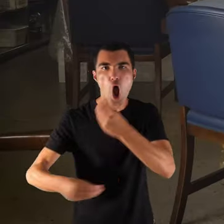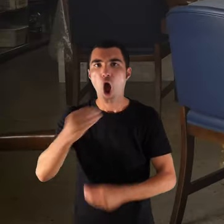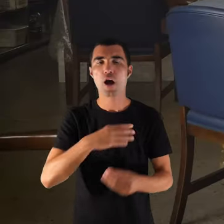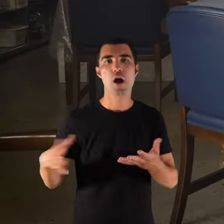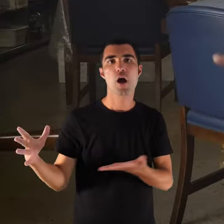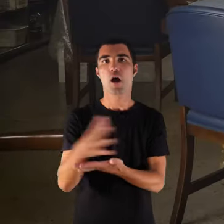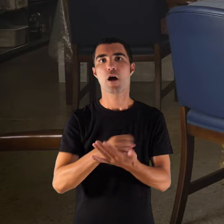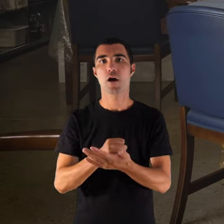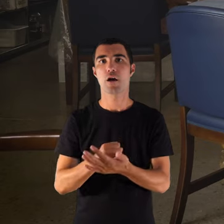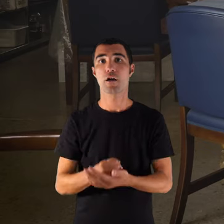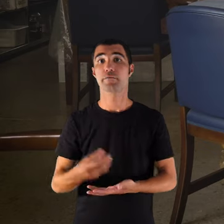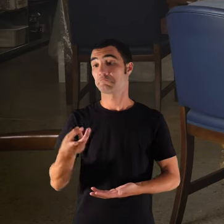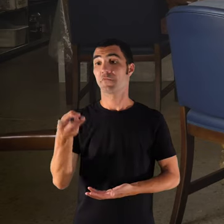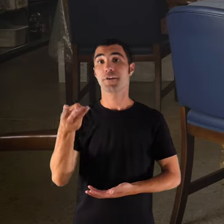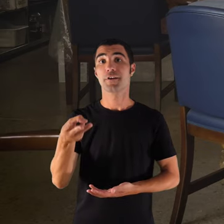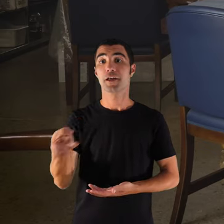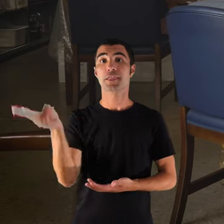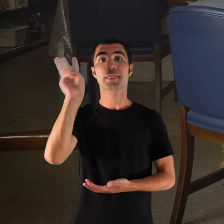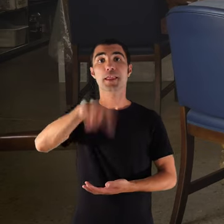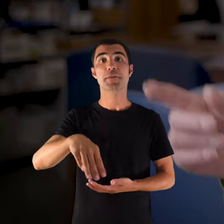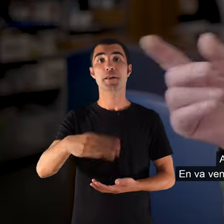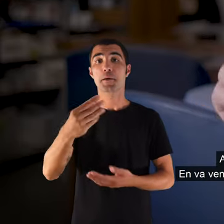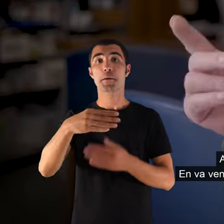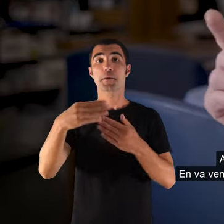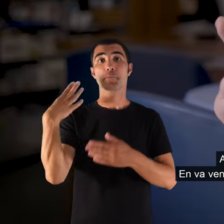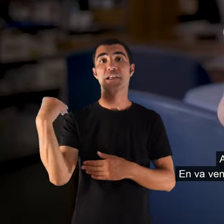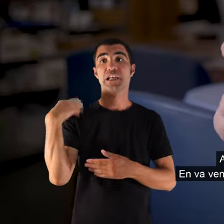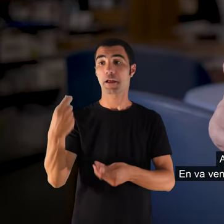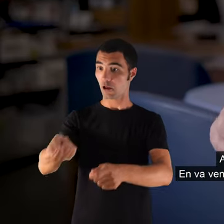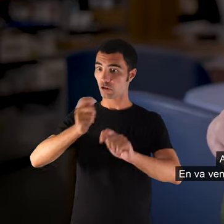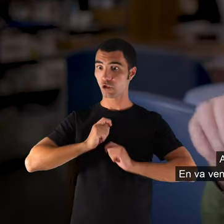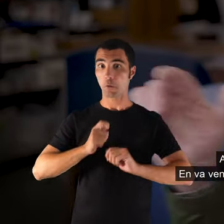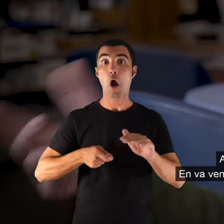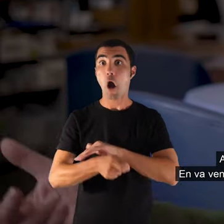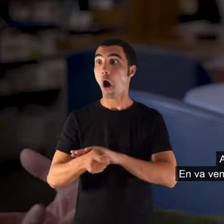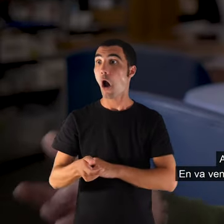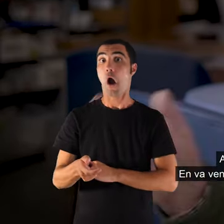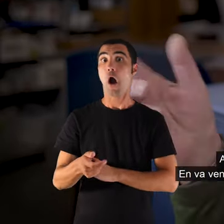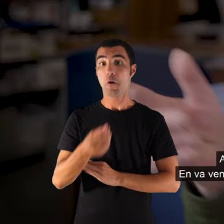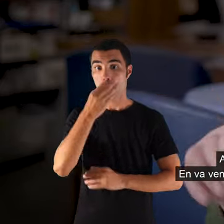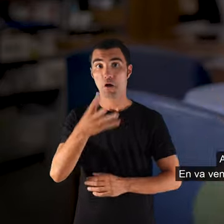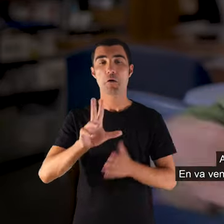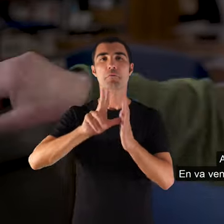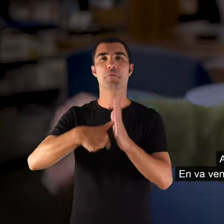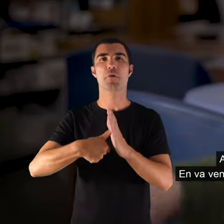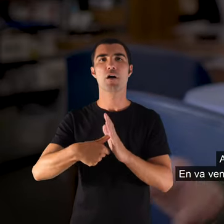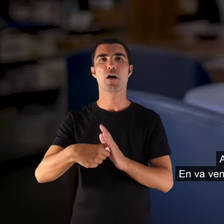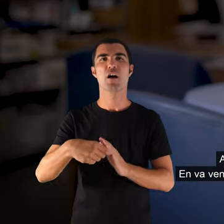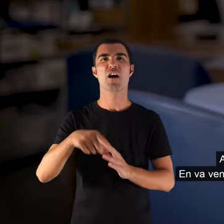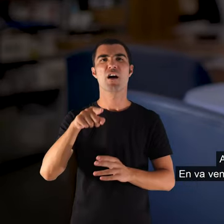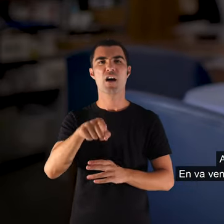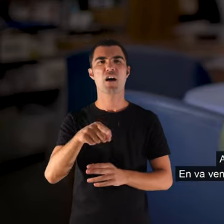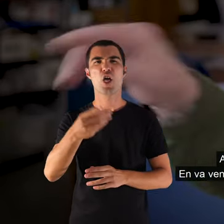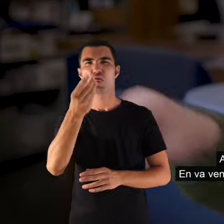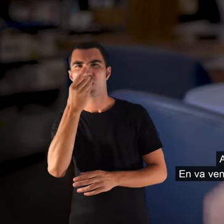però mos donen 3.000 pessetes i era una fortuna. Però el darrer ja ficaven drogues i això, i jo me vaig